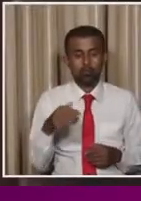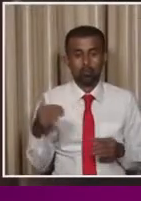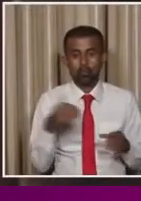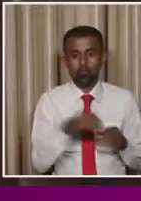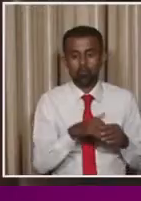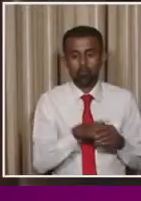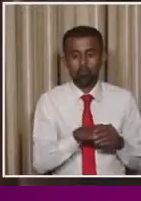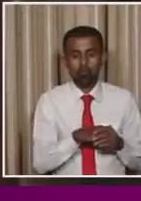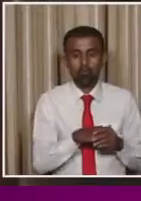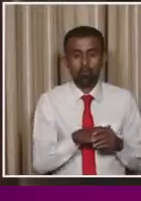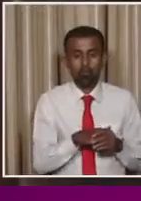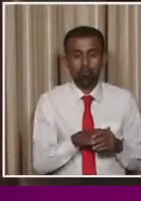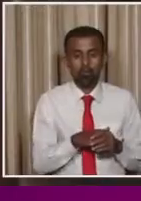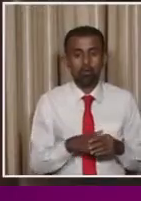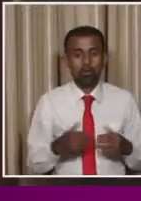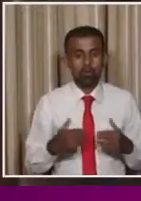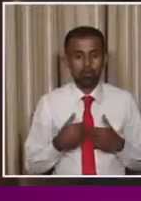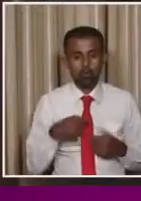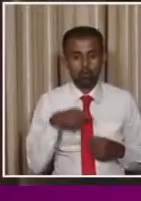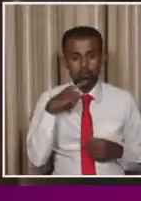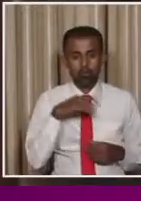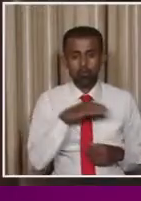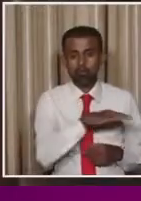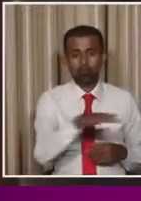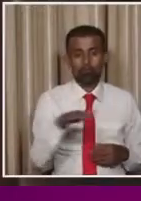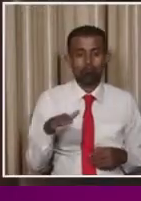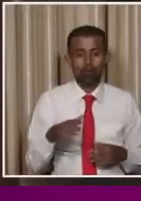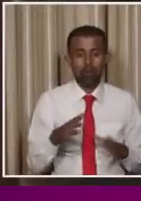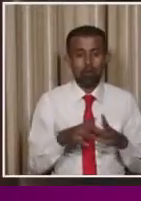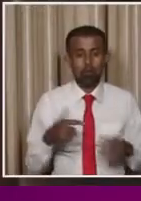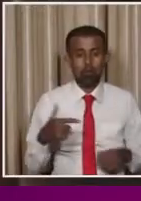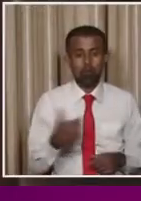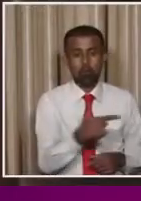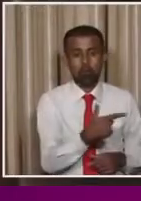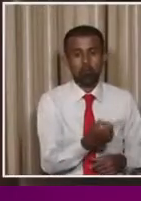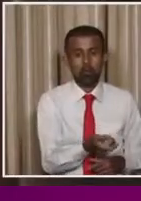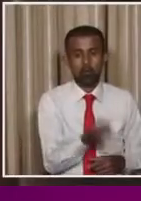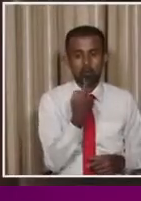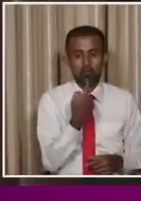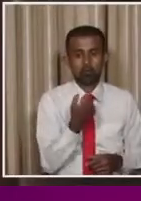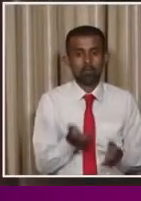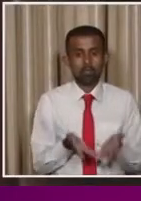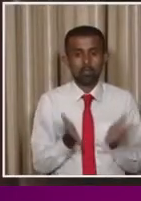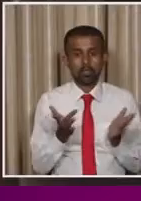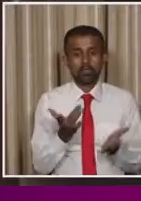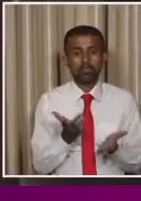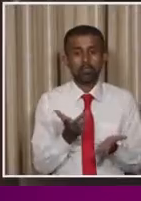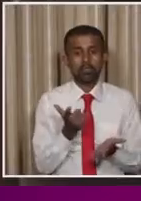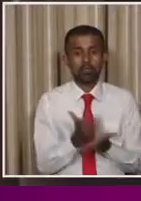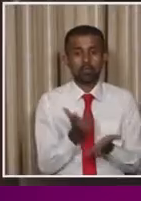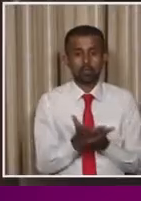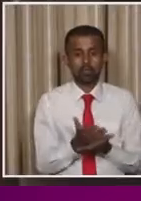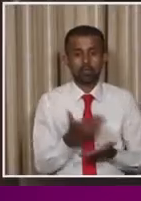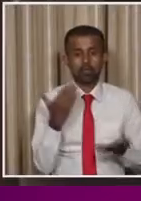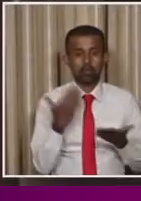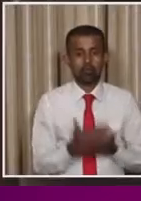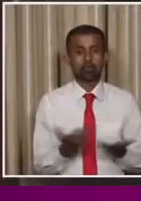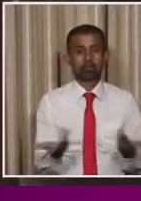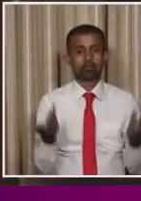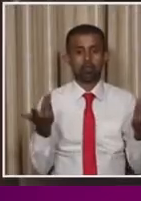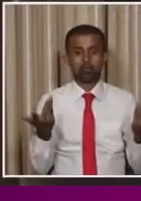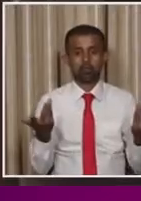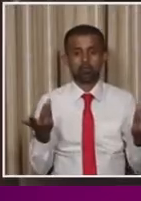அனுப்புகின்றார். ஆனால் வடக்கு கடல் எல்லையால் எமது கடற்பரப்புக்குள் வரும் இந்திய மீனவர்களை கட்டுப்படுத்த எந்த